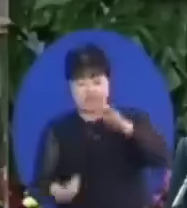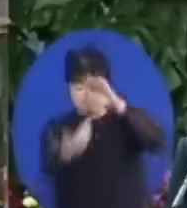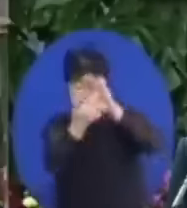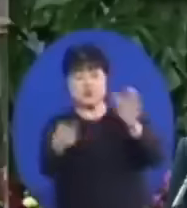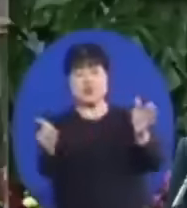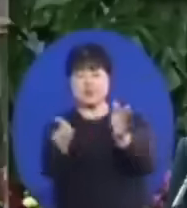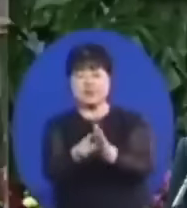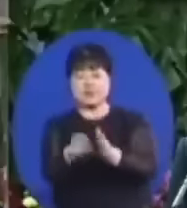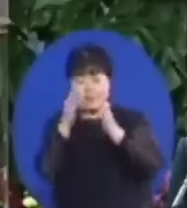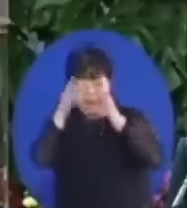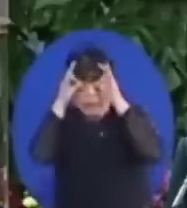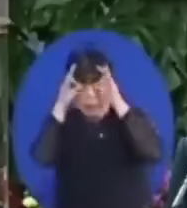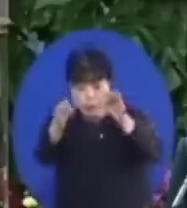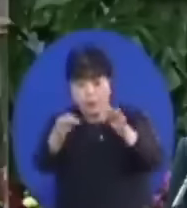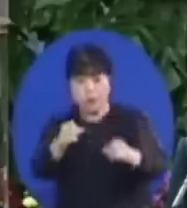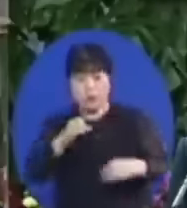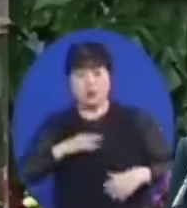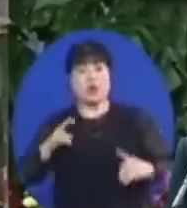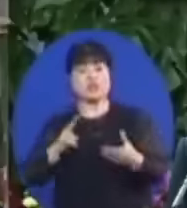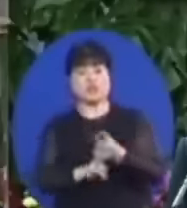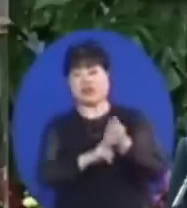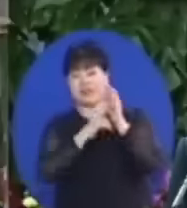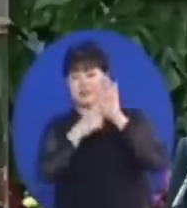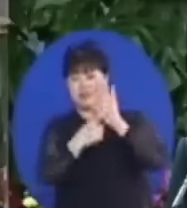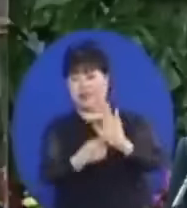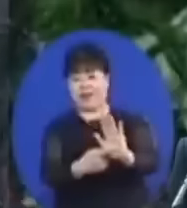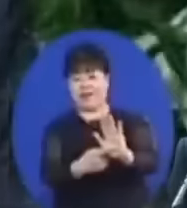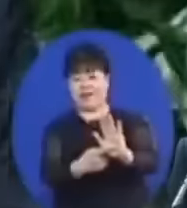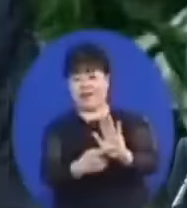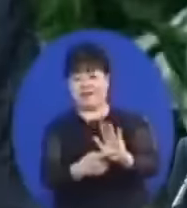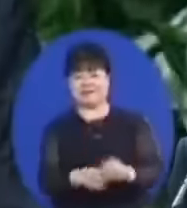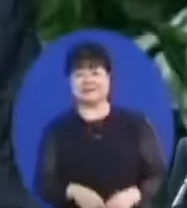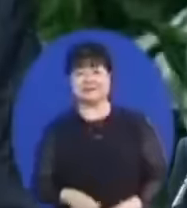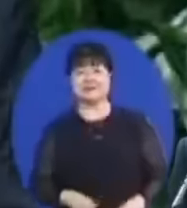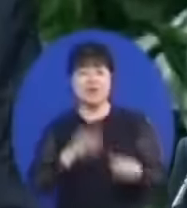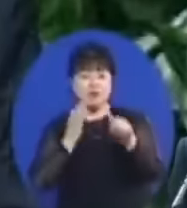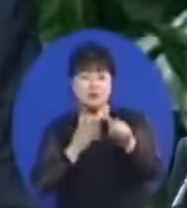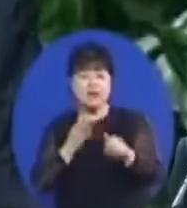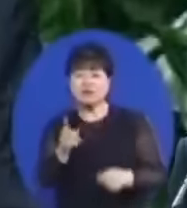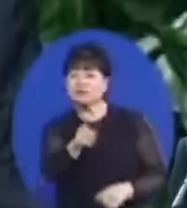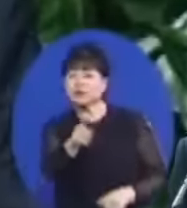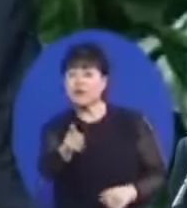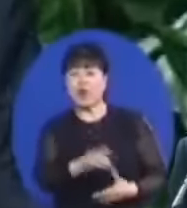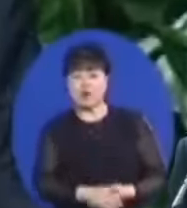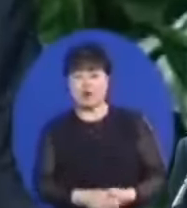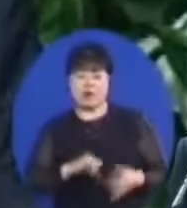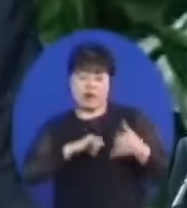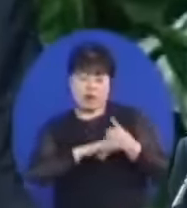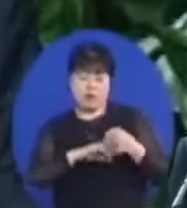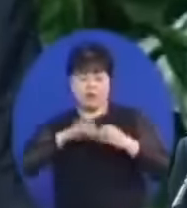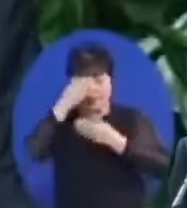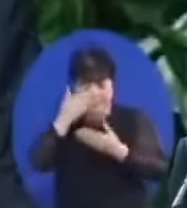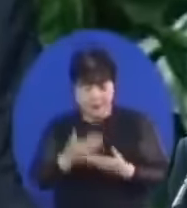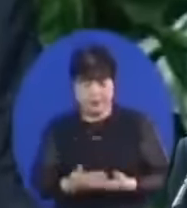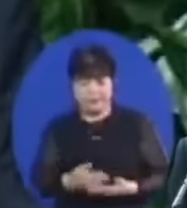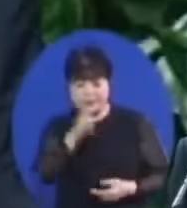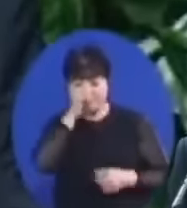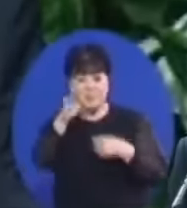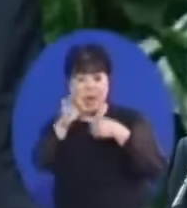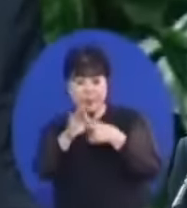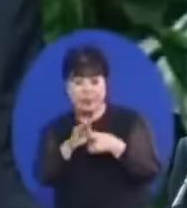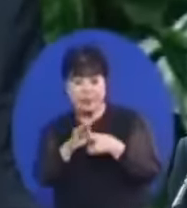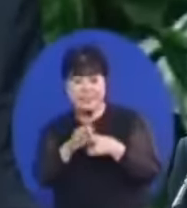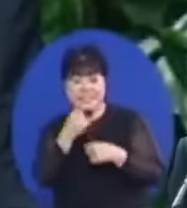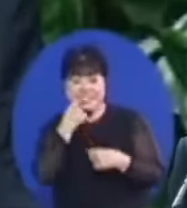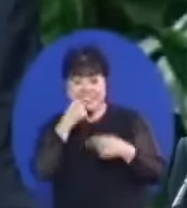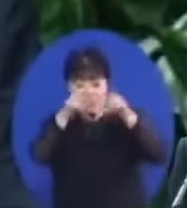것을 믿으며 바라보면 놀라운 일이 일어나는 것입니다. 제가 여러분께 부탁하고 싶은 것은 여러분이 꼭 응답받아야 될 것이 있으면